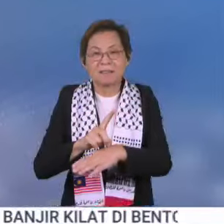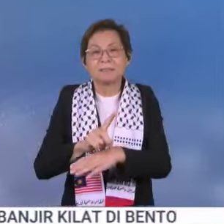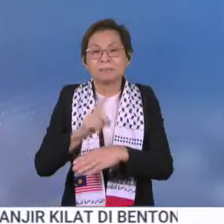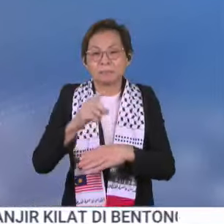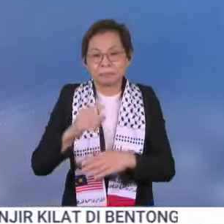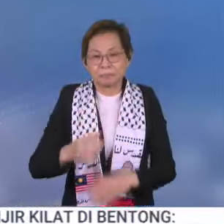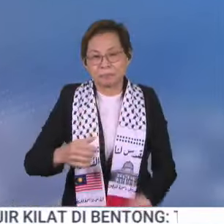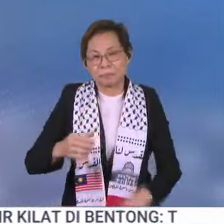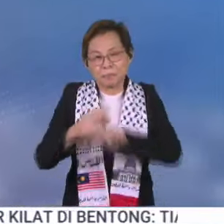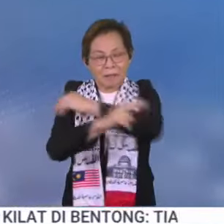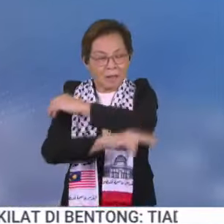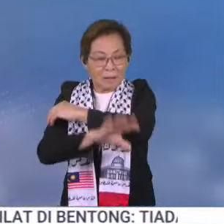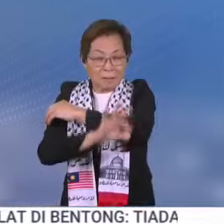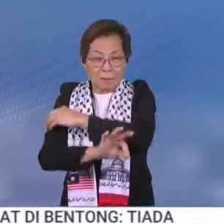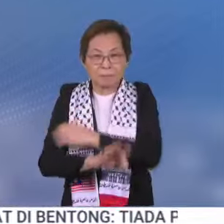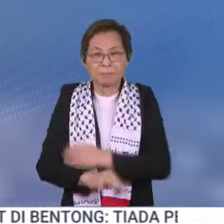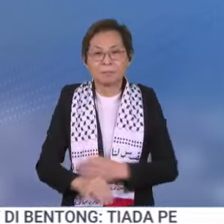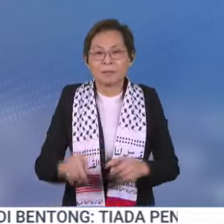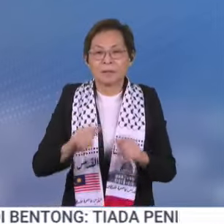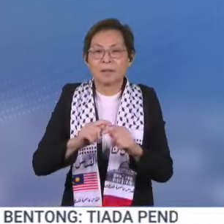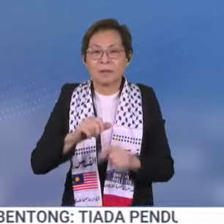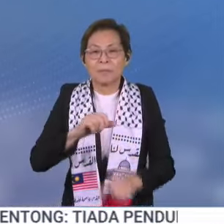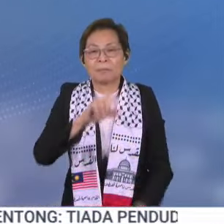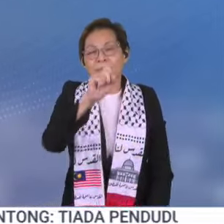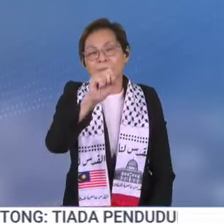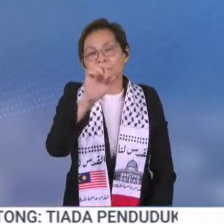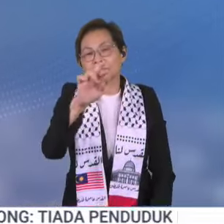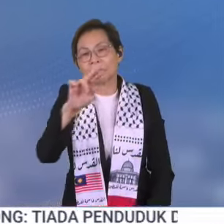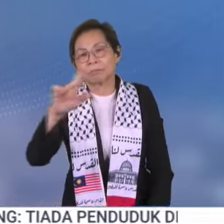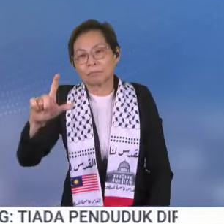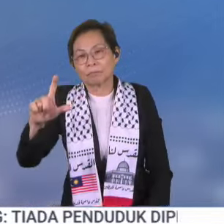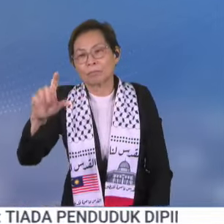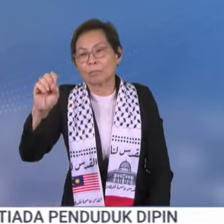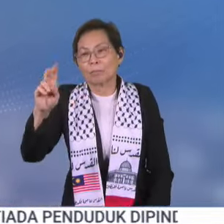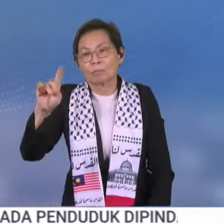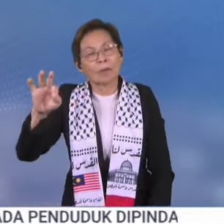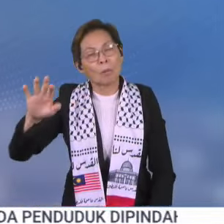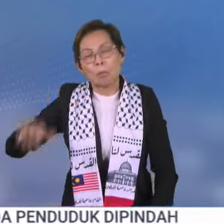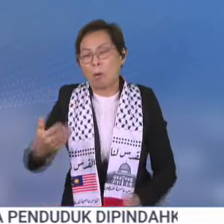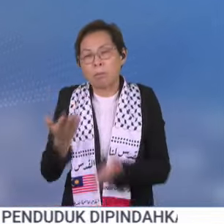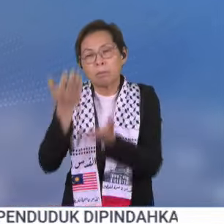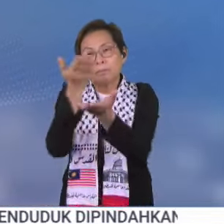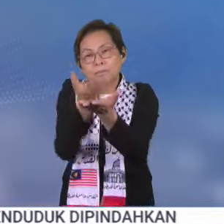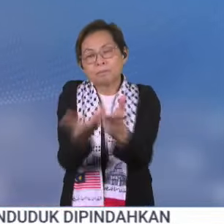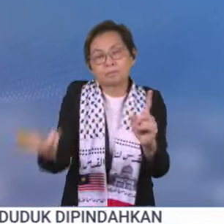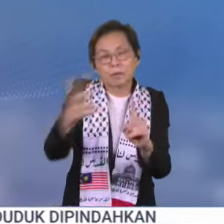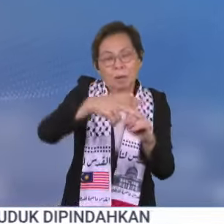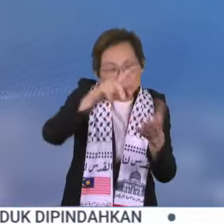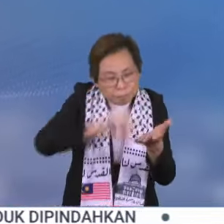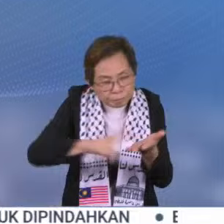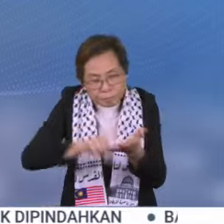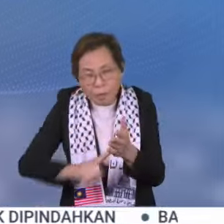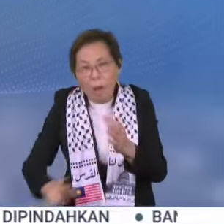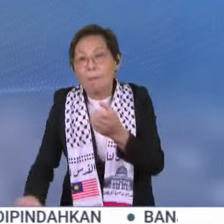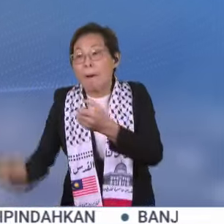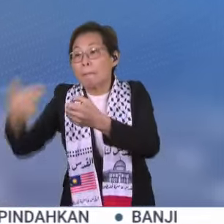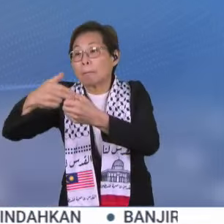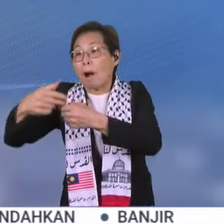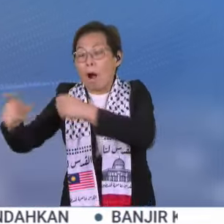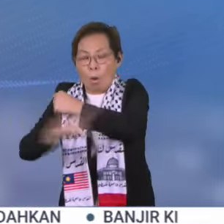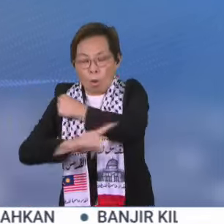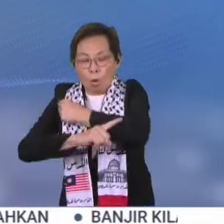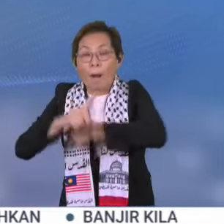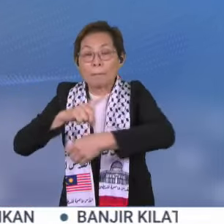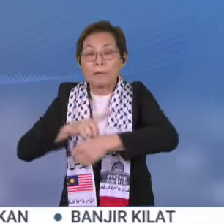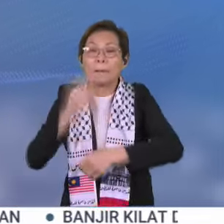Senawang bekas anggota unit tindakan khas sirul Azhar Omar belum mengemukakan permohonan semakan sabitan hukuman di